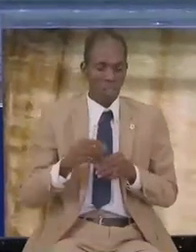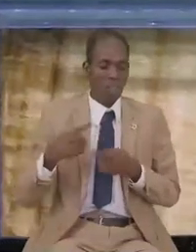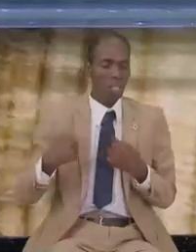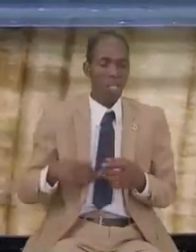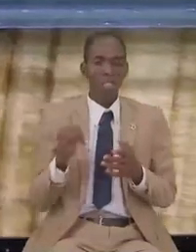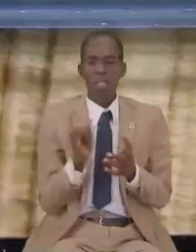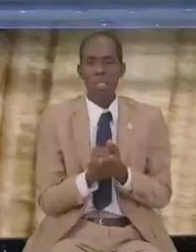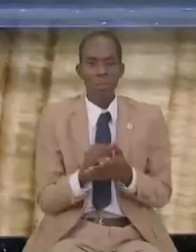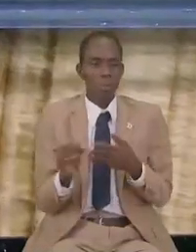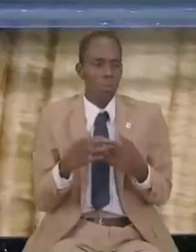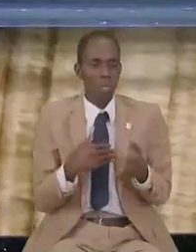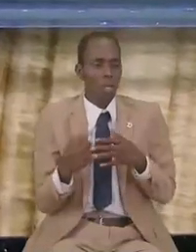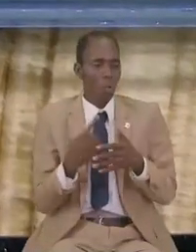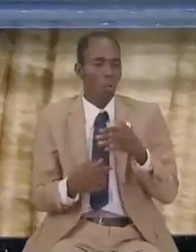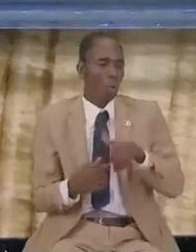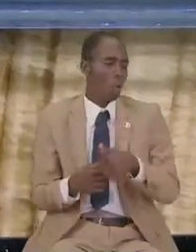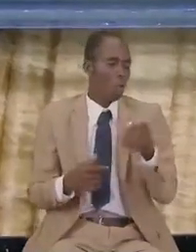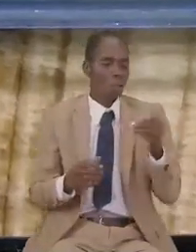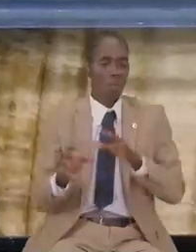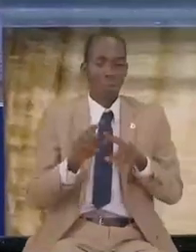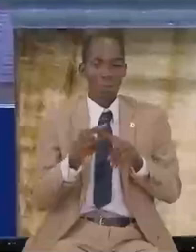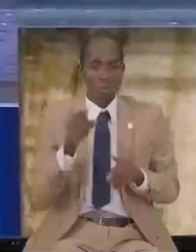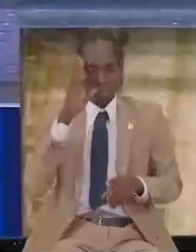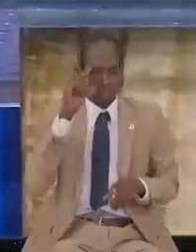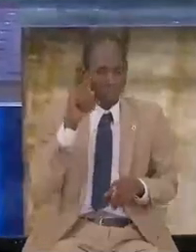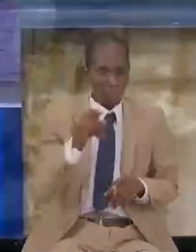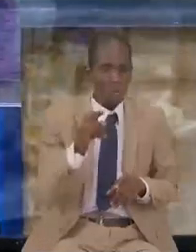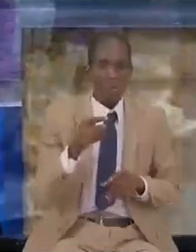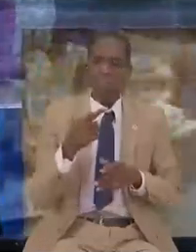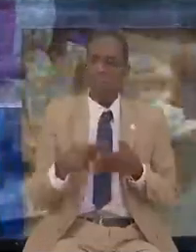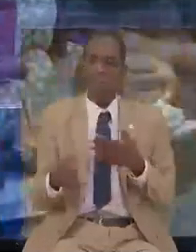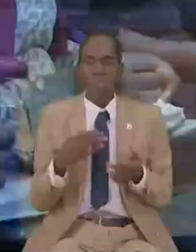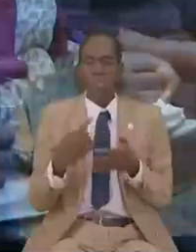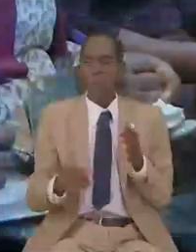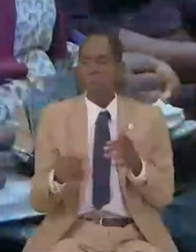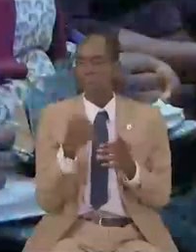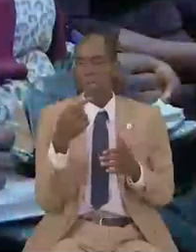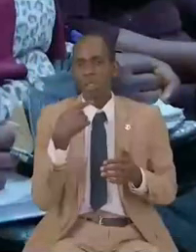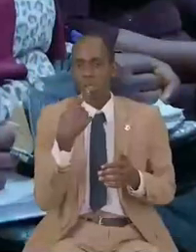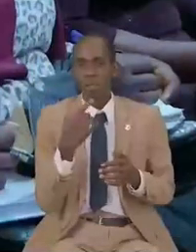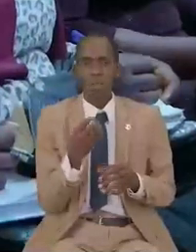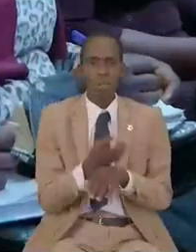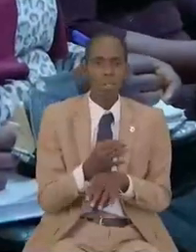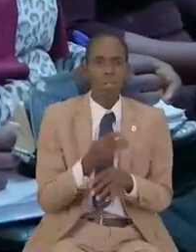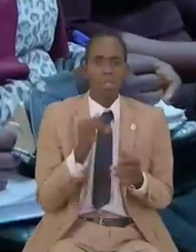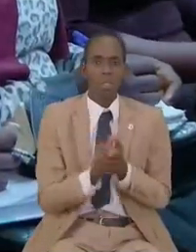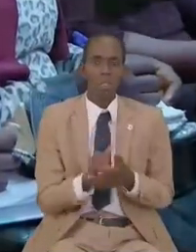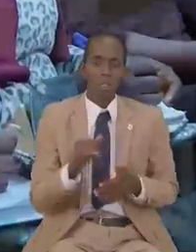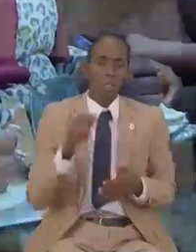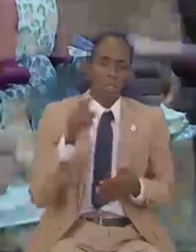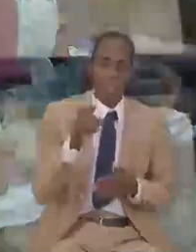lui, quel que soit ce que font les autres, ce que les autres disent, quel que soit le conseil des autres, Daniel résolut de ne